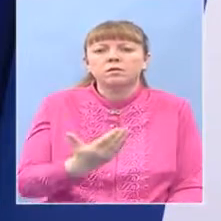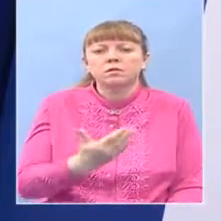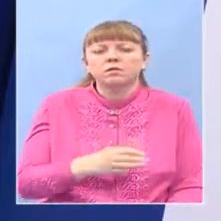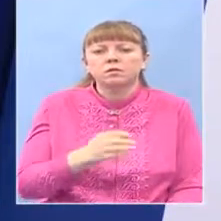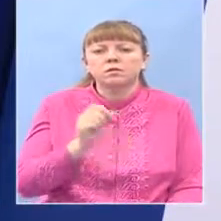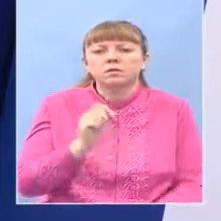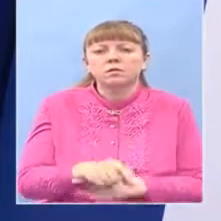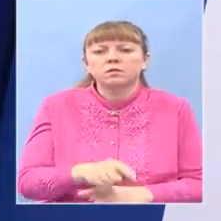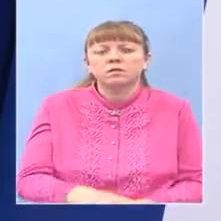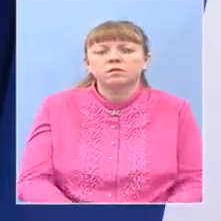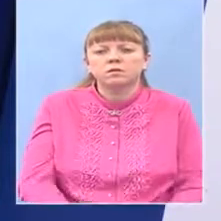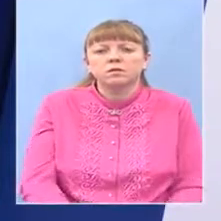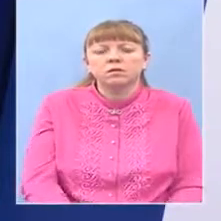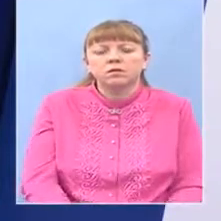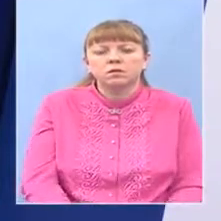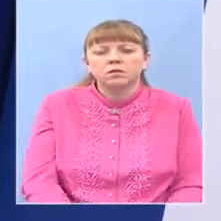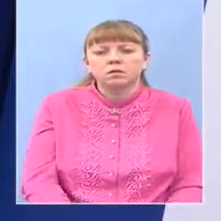должна быть, ну,